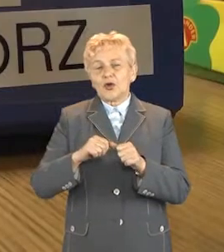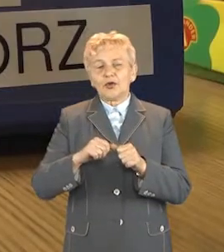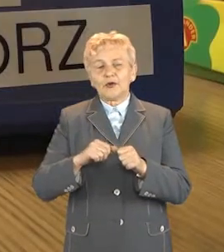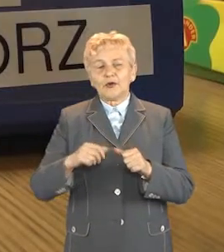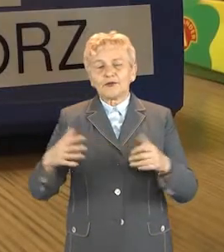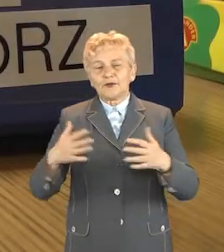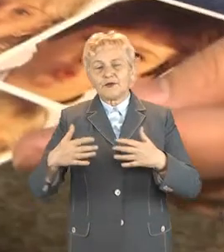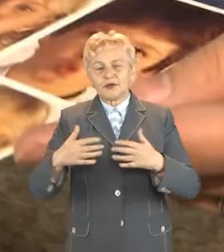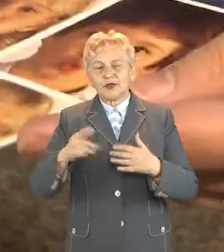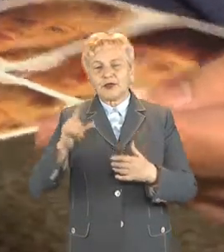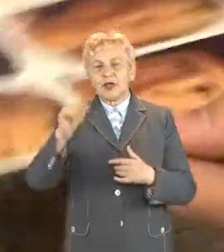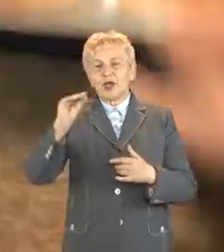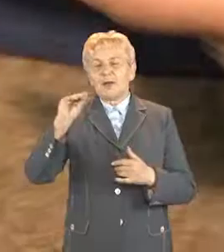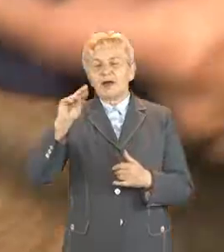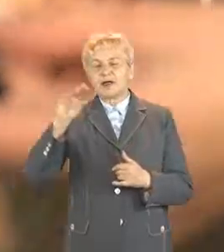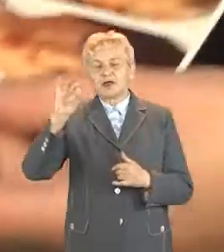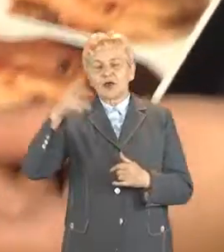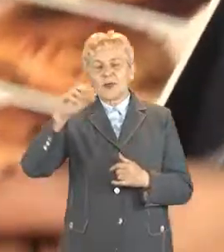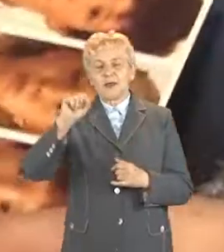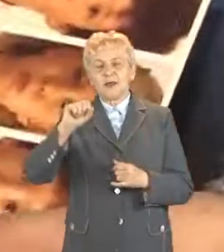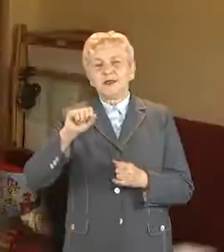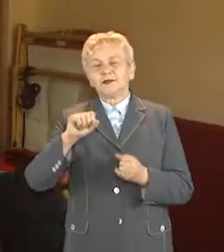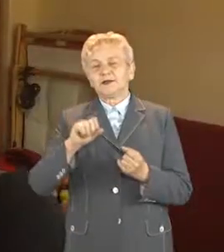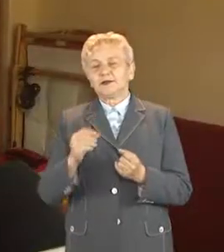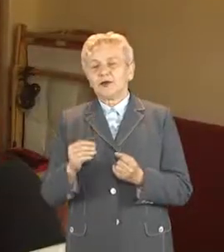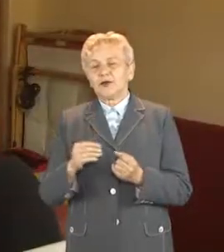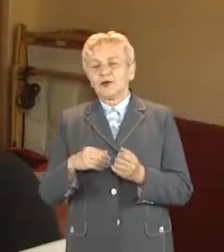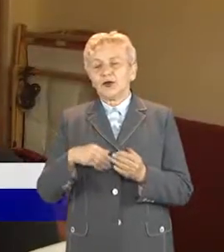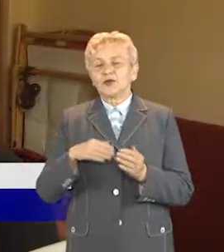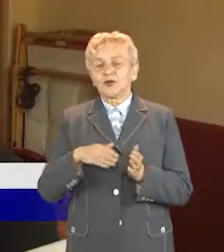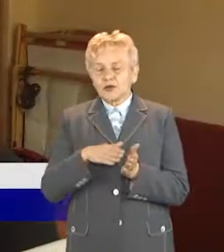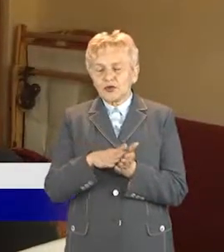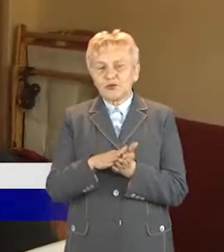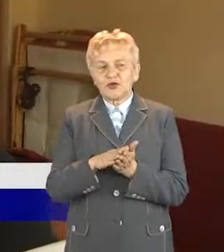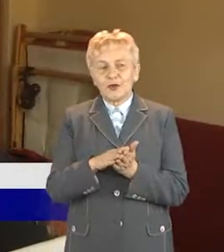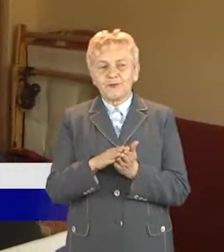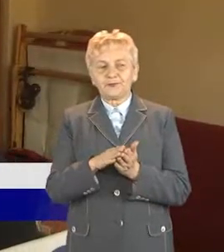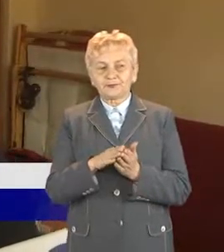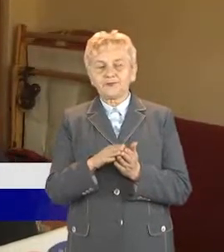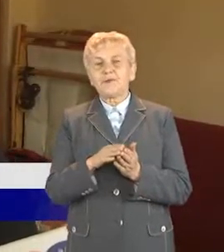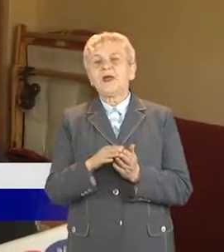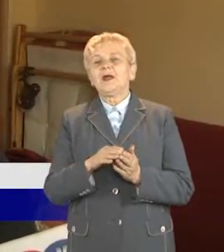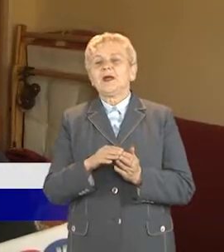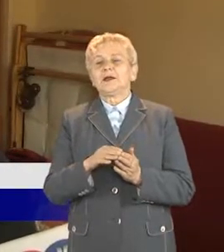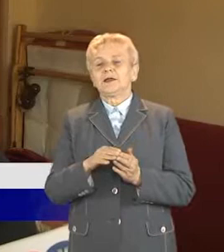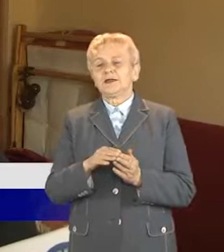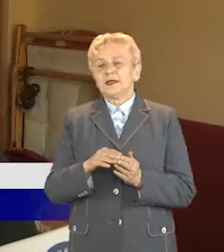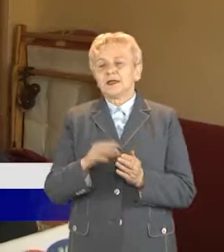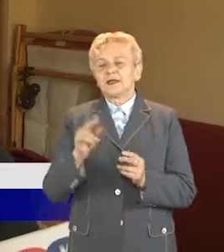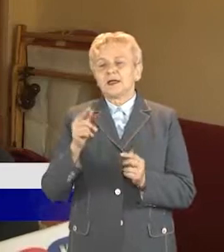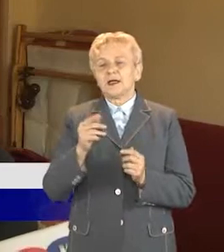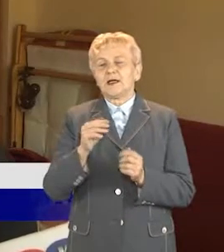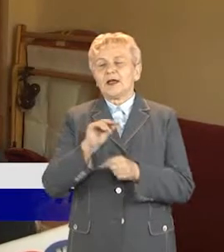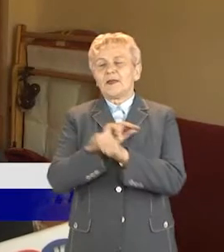swoją działalność rozpoczęło ambulatorium terapii behawioralnej. Terapia behawioralna, czyli inaczej stosowana analiza